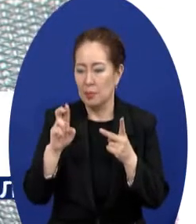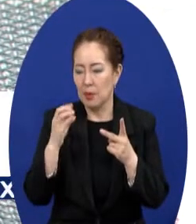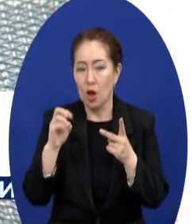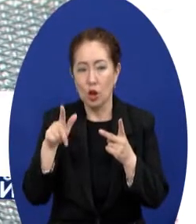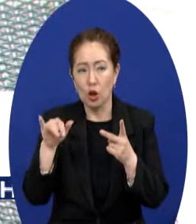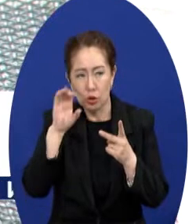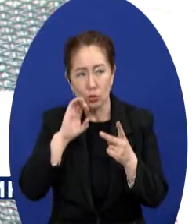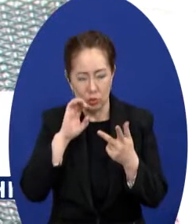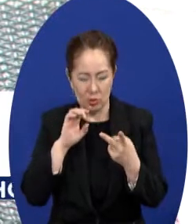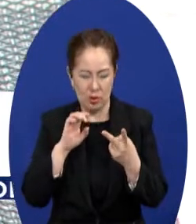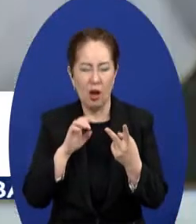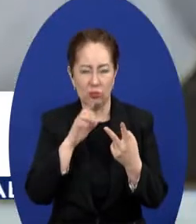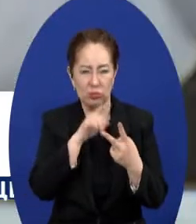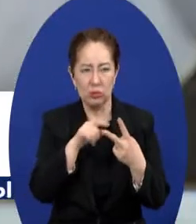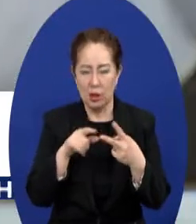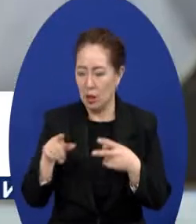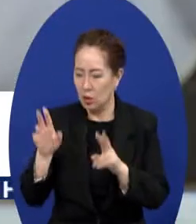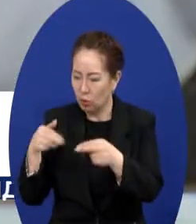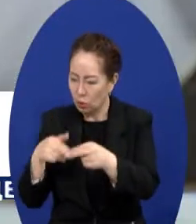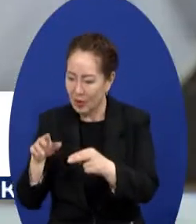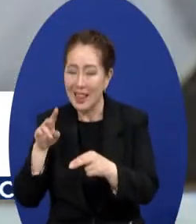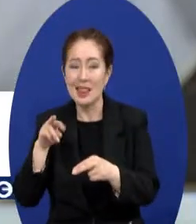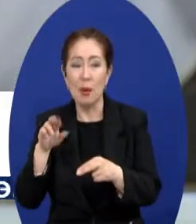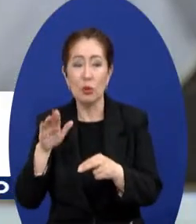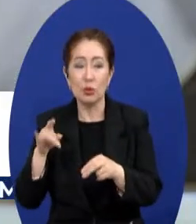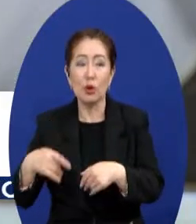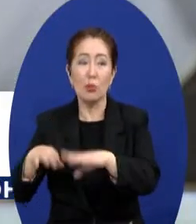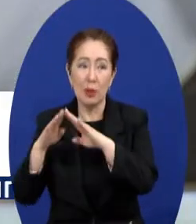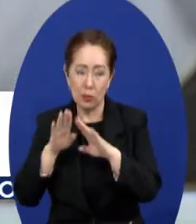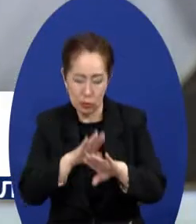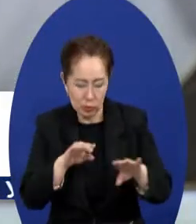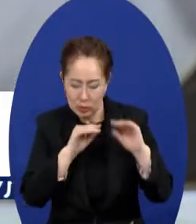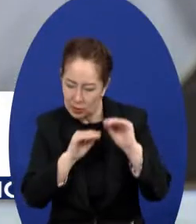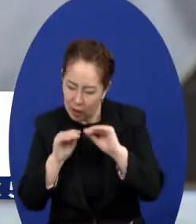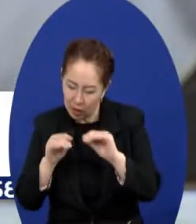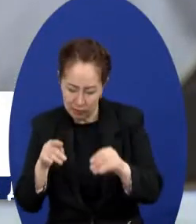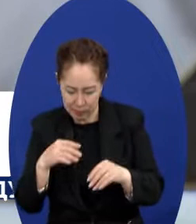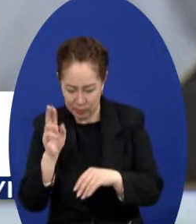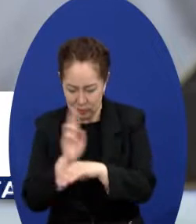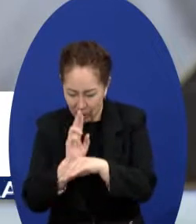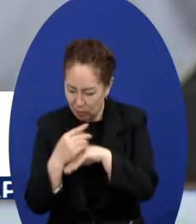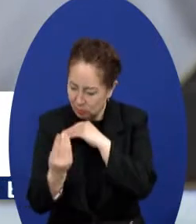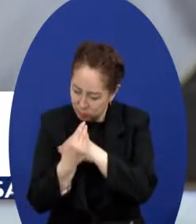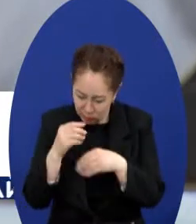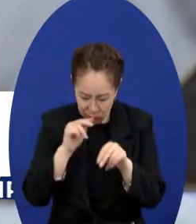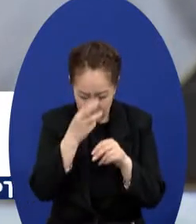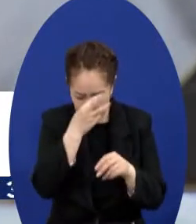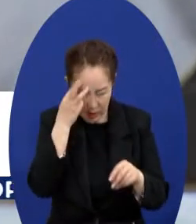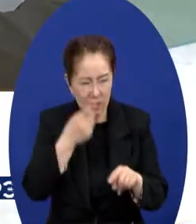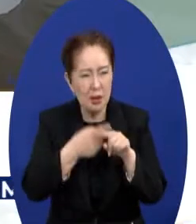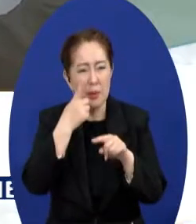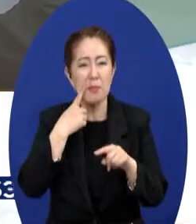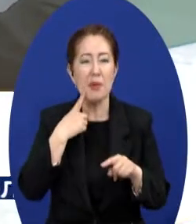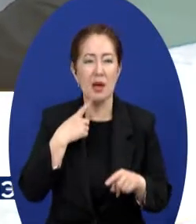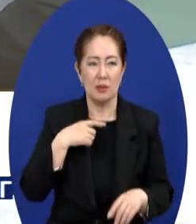уу? Лаборатори одоо байгуулад гэх юм уу? Сургууль дээрээ тэгээд сурагчдад ч гэсэн тиймэрхүү практик тал дээр одоо мэдлэг нэмэгдээсэй гэж амар